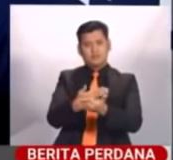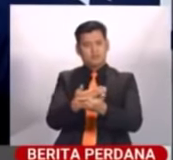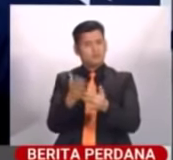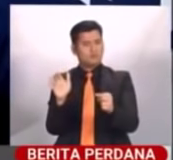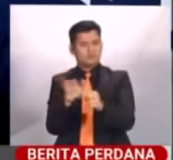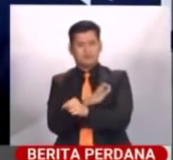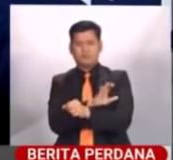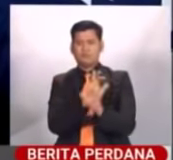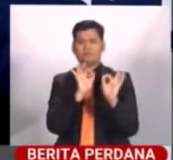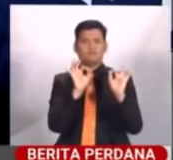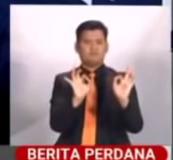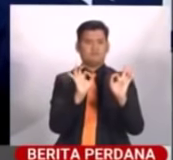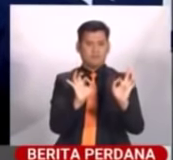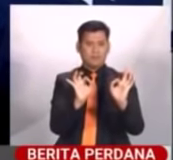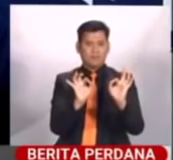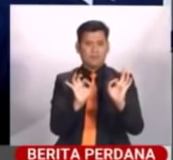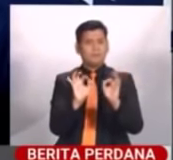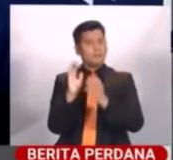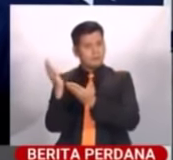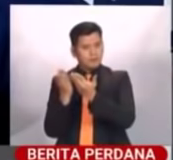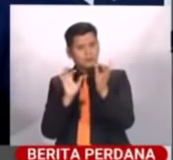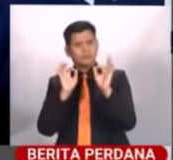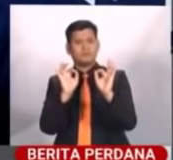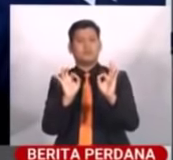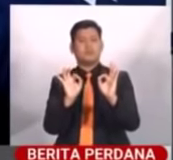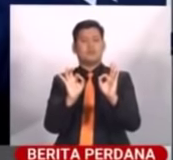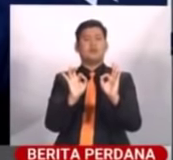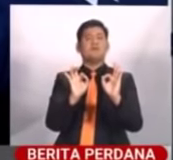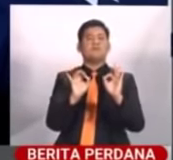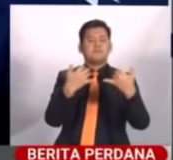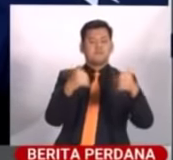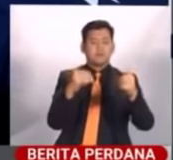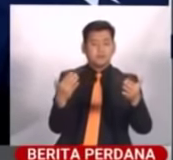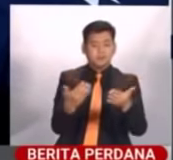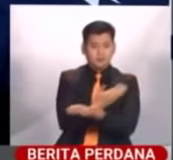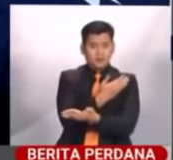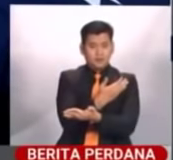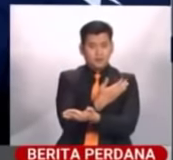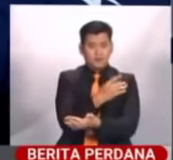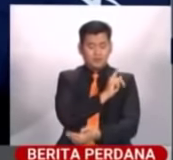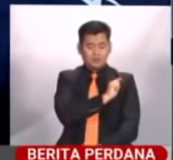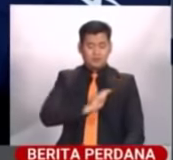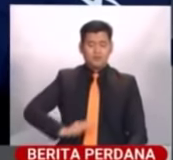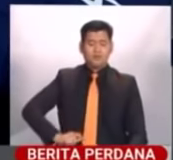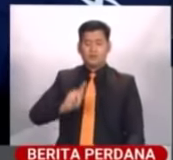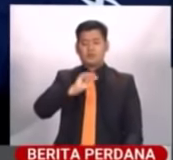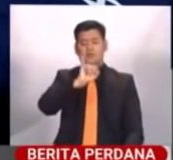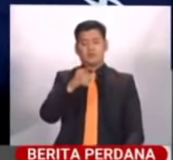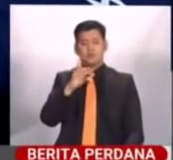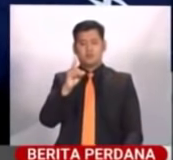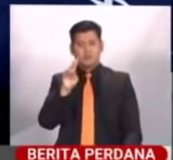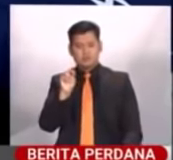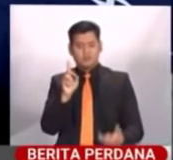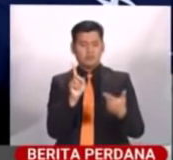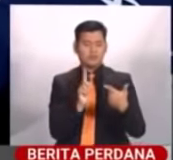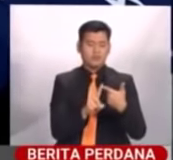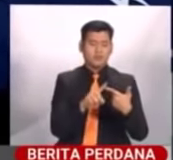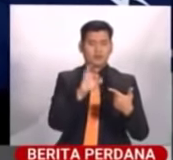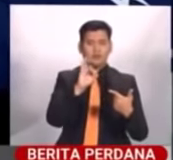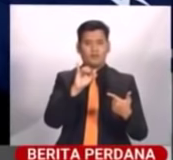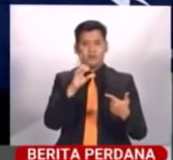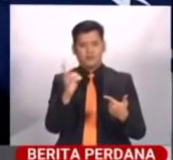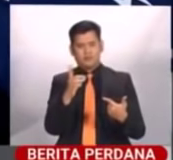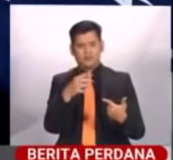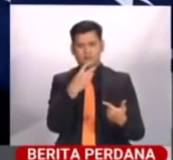dengan inclusion pemain baru seperti Tengku Tajuddin di bahagian hadapan dan juga Faid yang